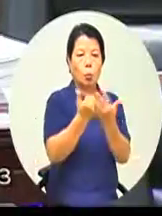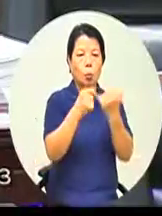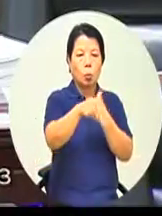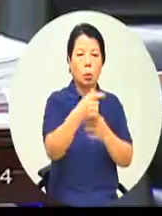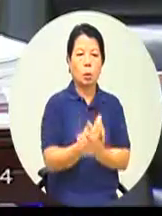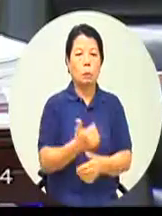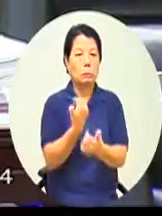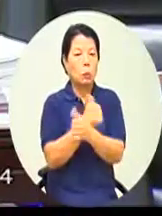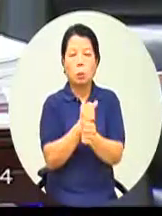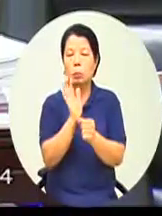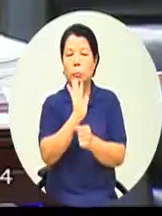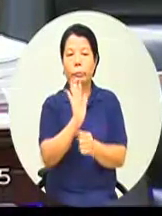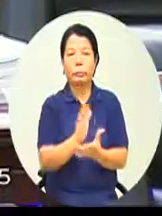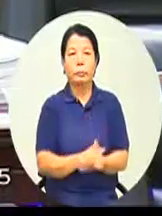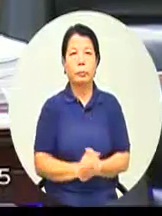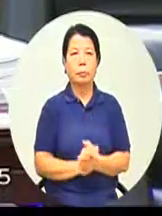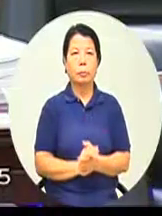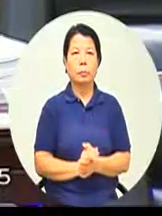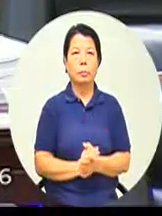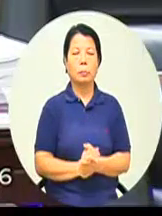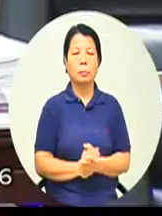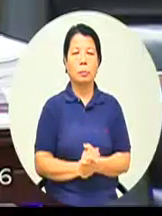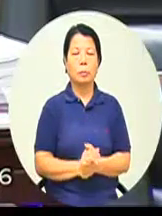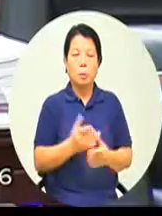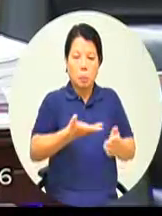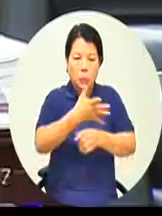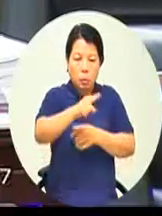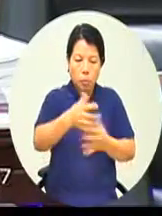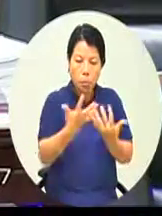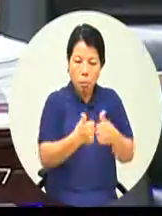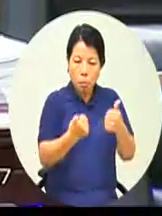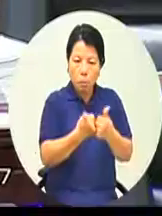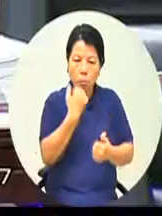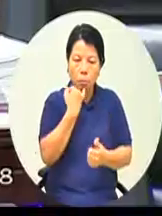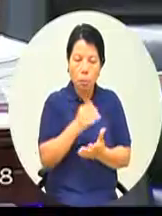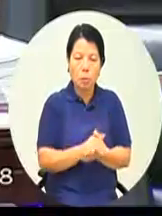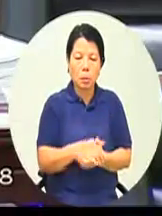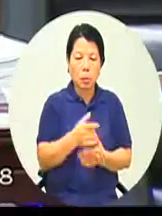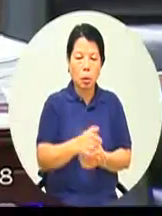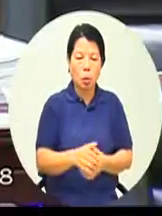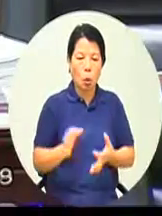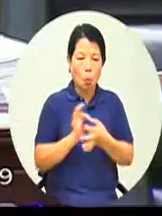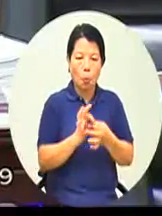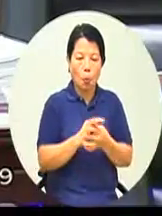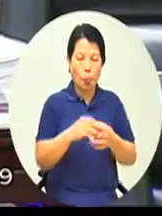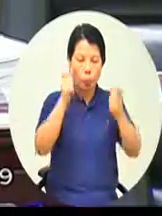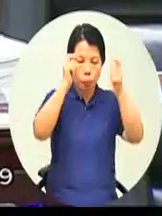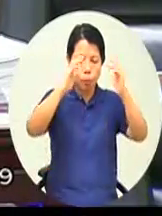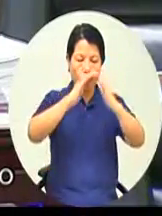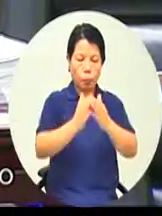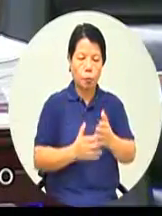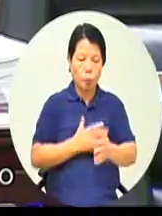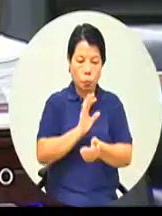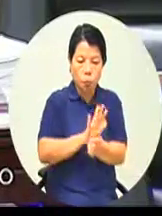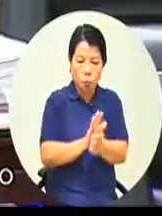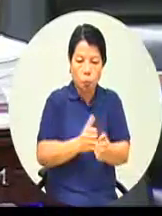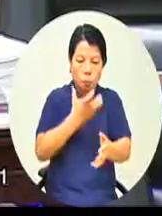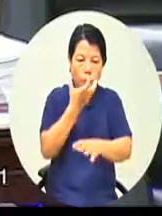试的，吼 A 评估的，让他有那个机会来各位各样拍拼来服务。